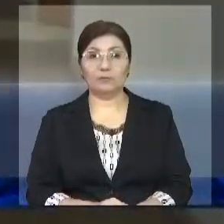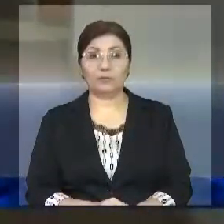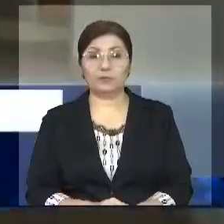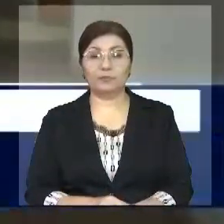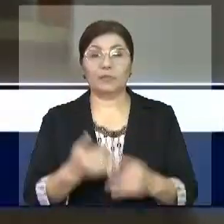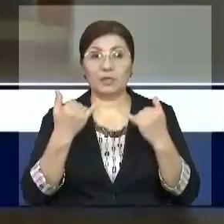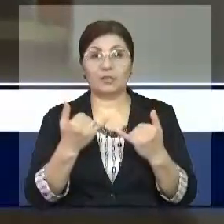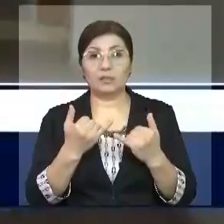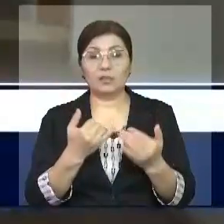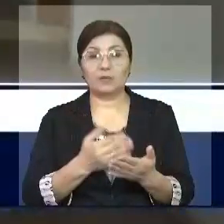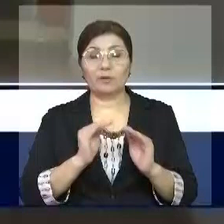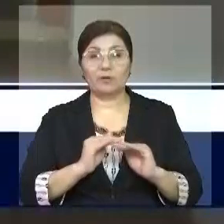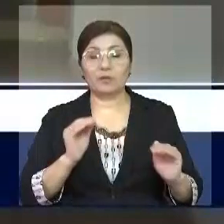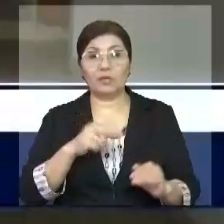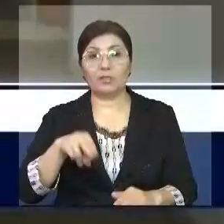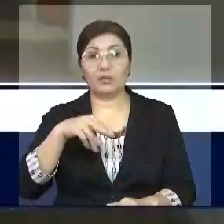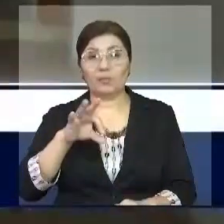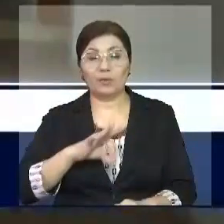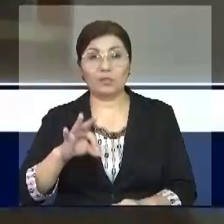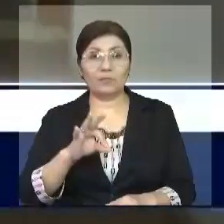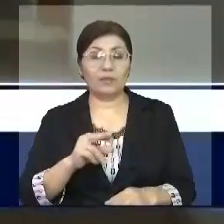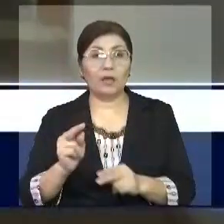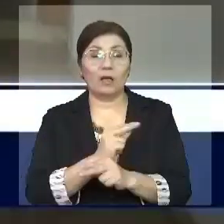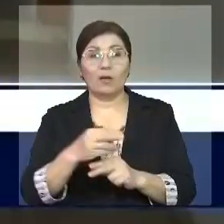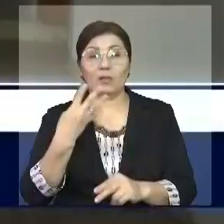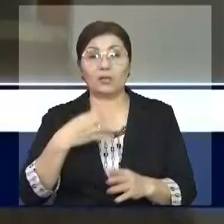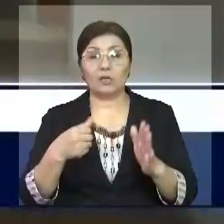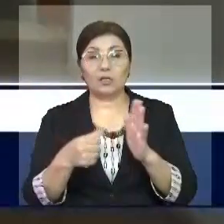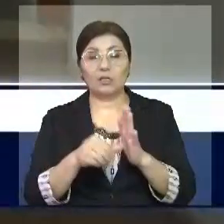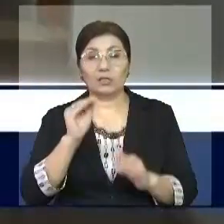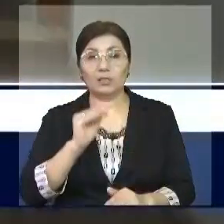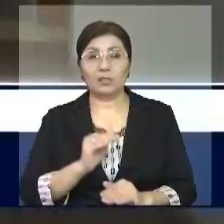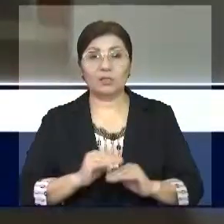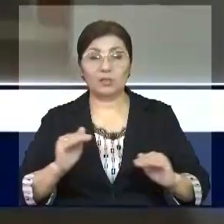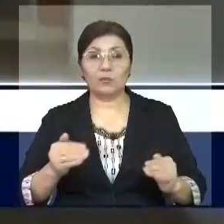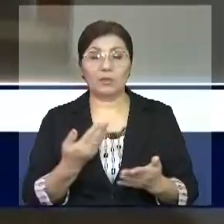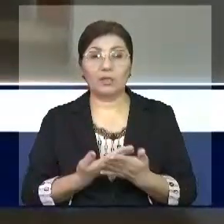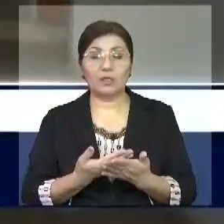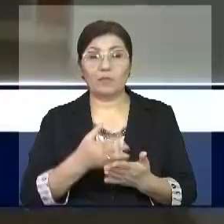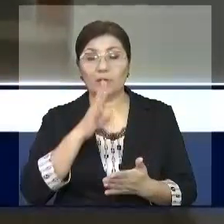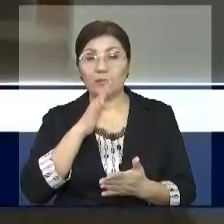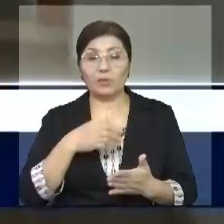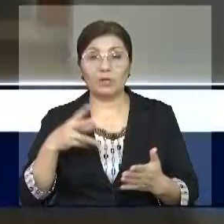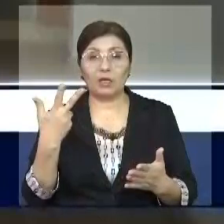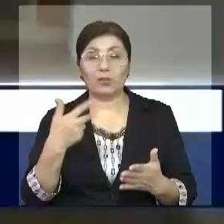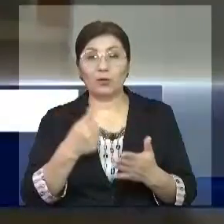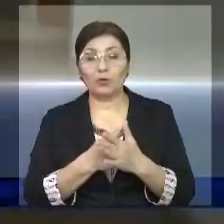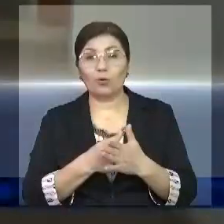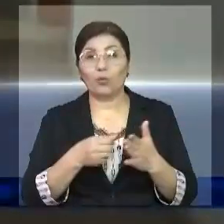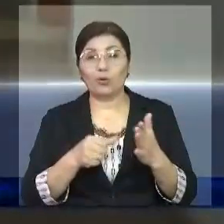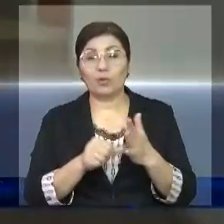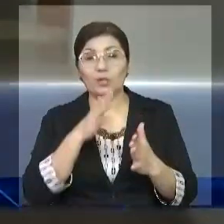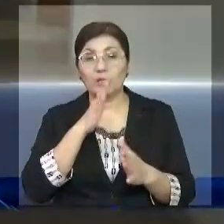В настоящее время в детских садах области воспитывается более 46 тысяч детей. Дети в возрасте от 3 до 6 лет охвачены